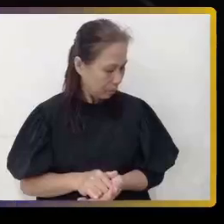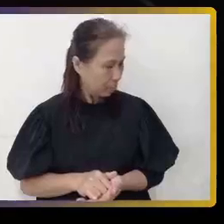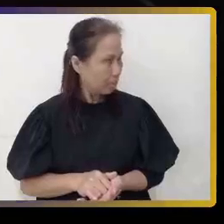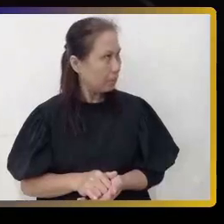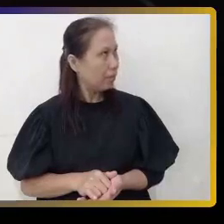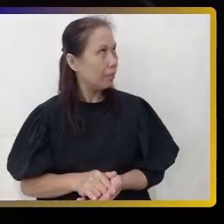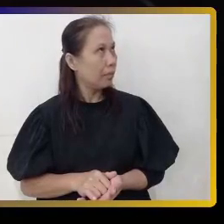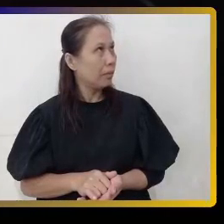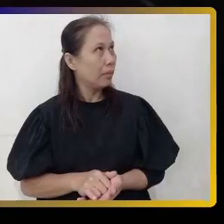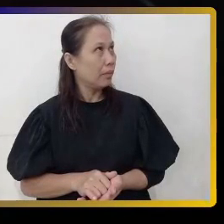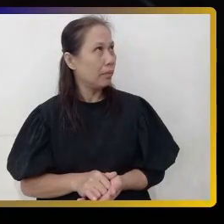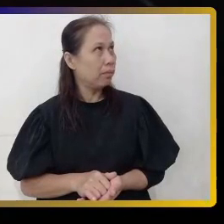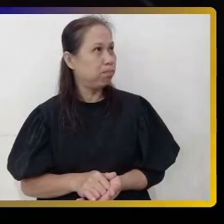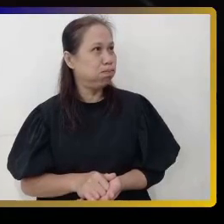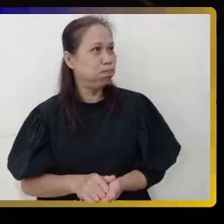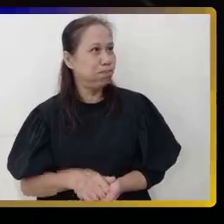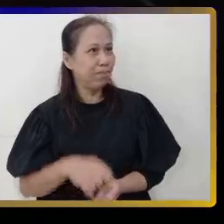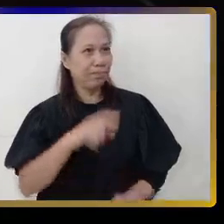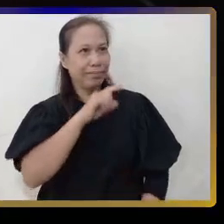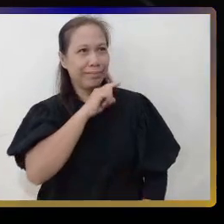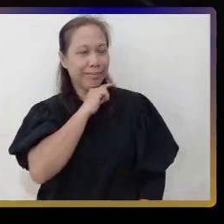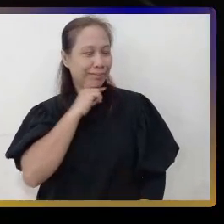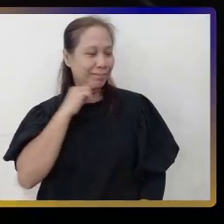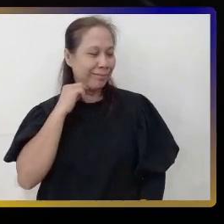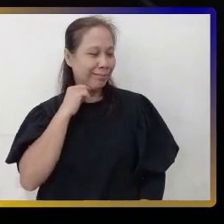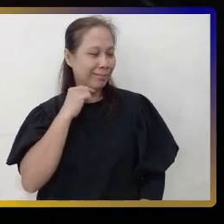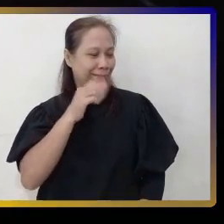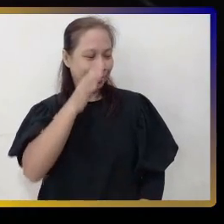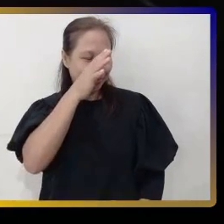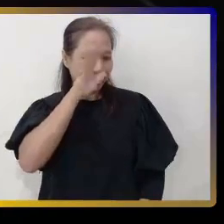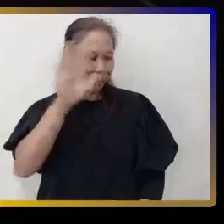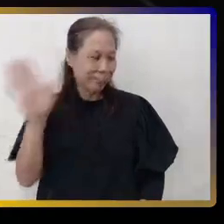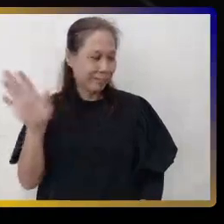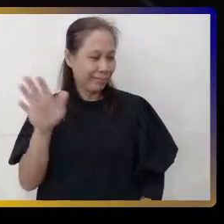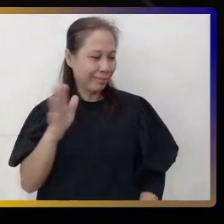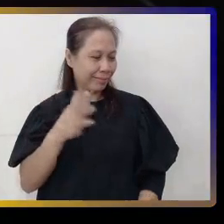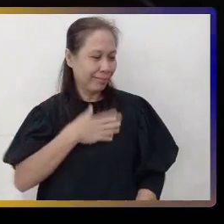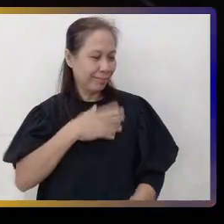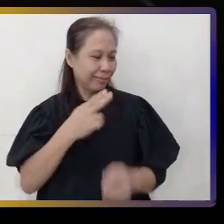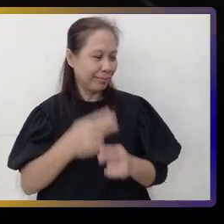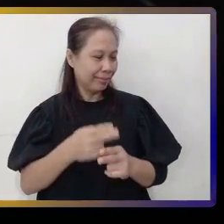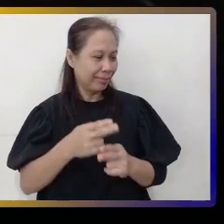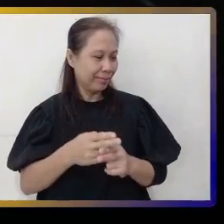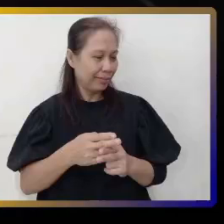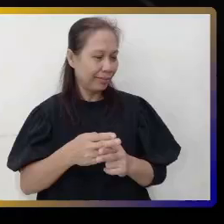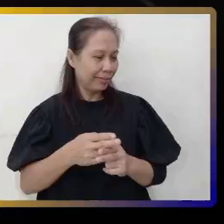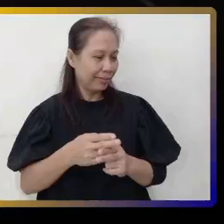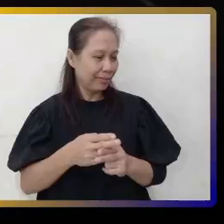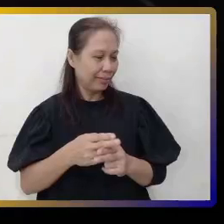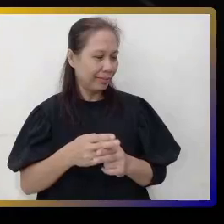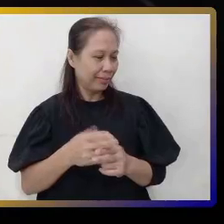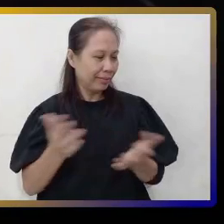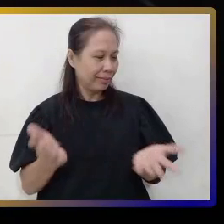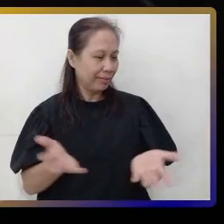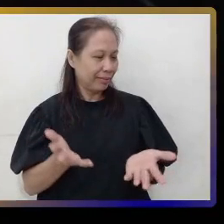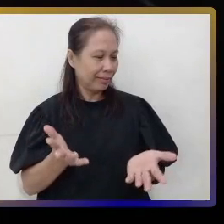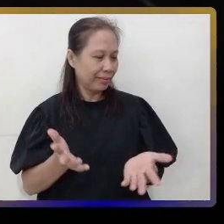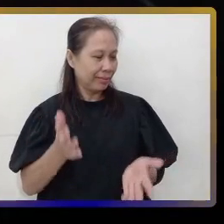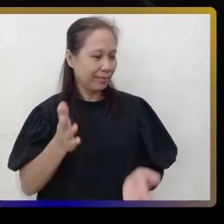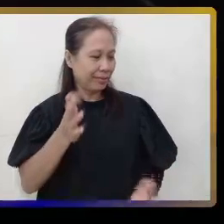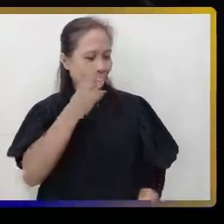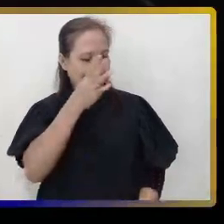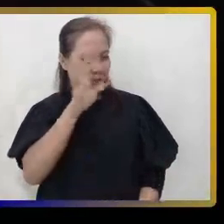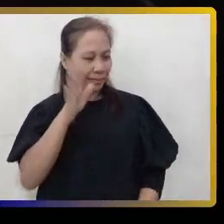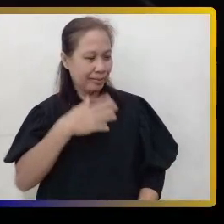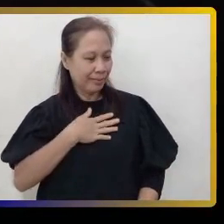despise my name and you say Where in have we despised name